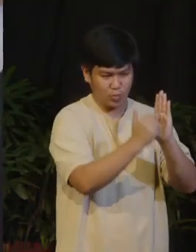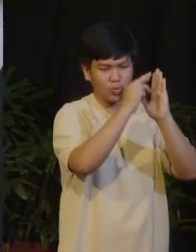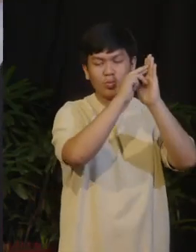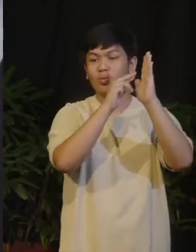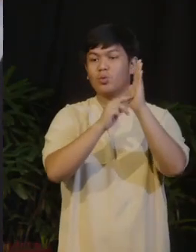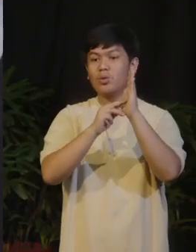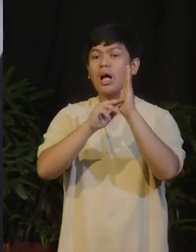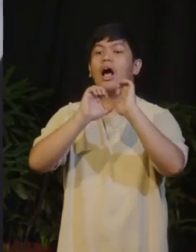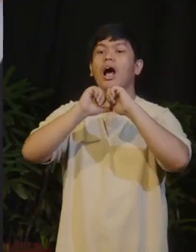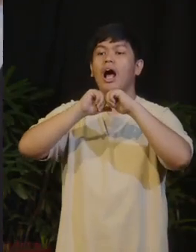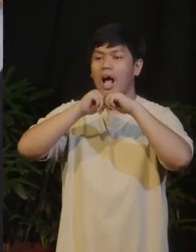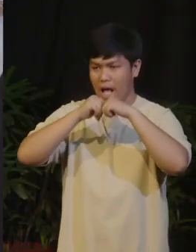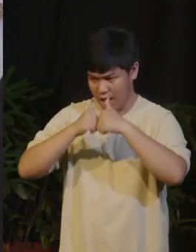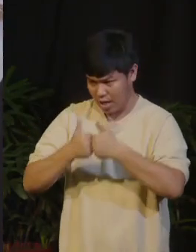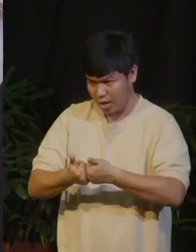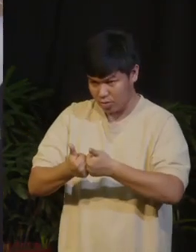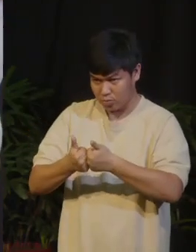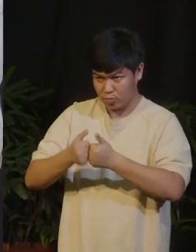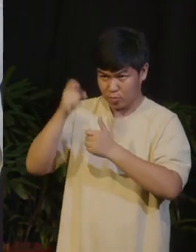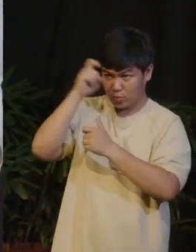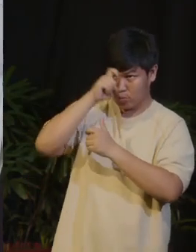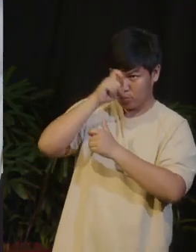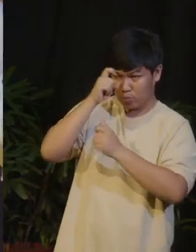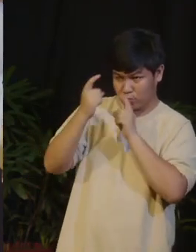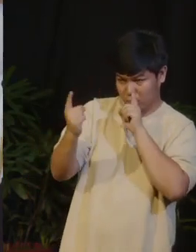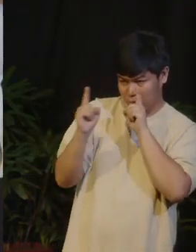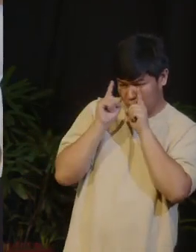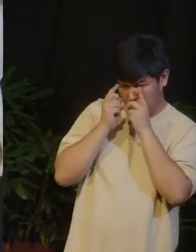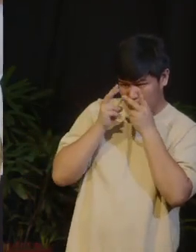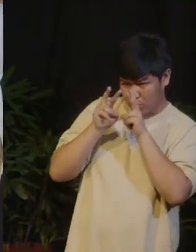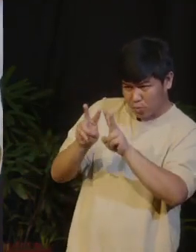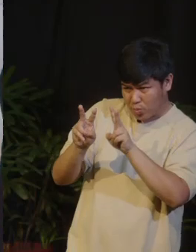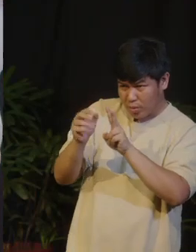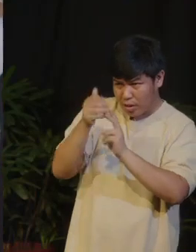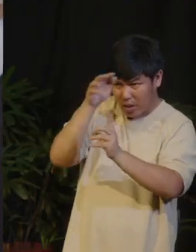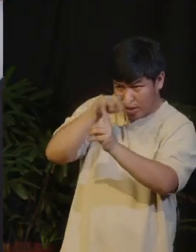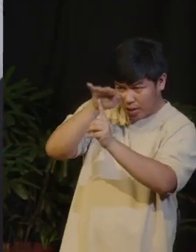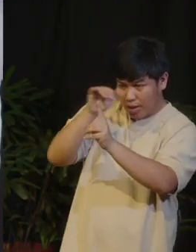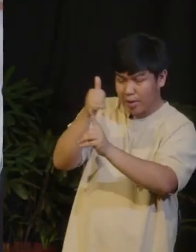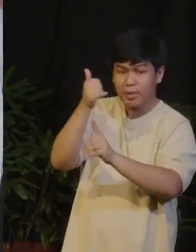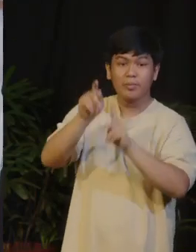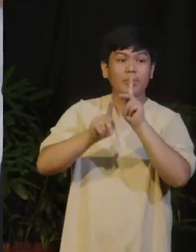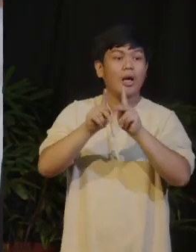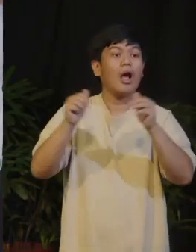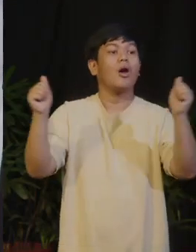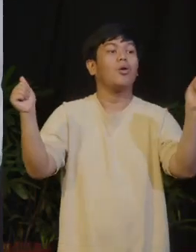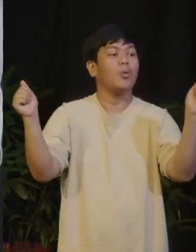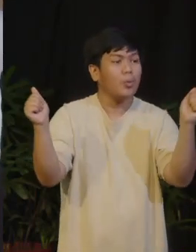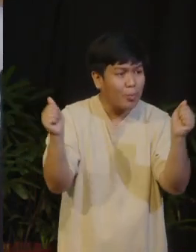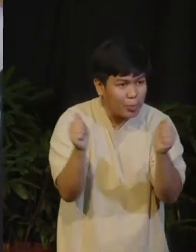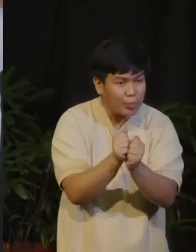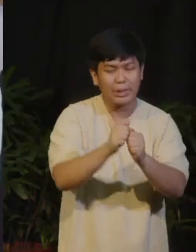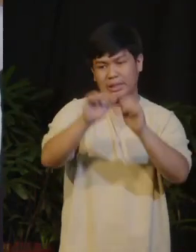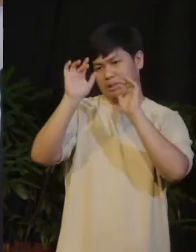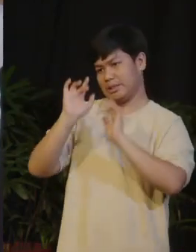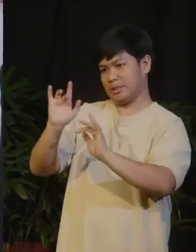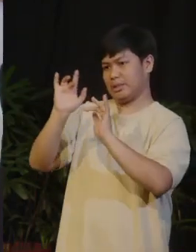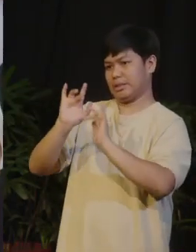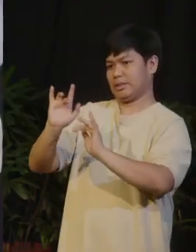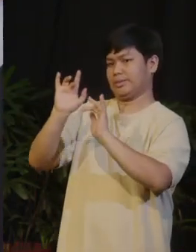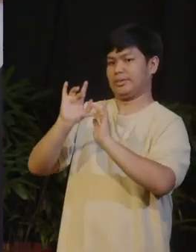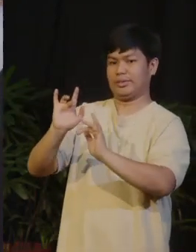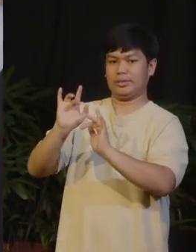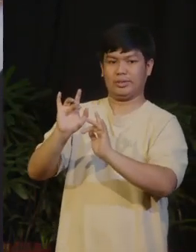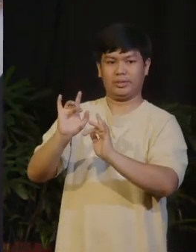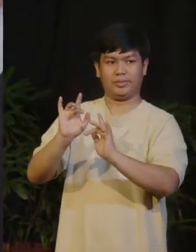ng kung paano manghusga ng may kahabagan. Kung paano pairalin ang kahabagan